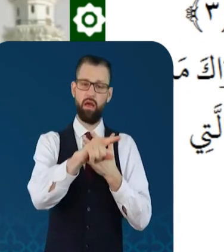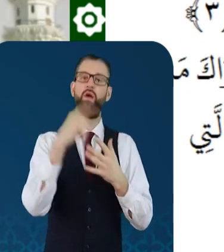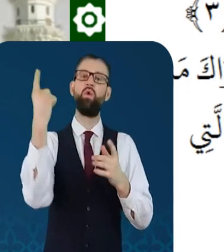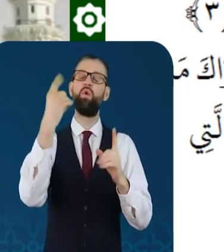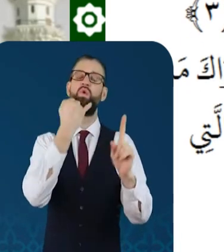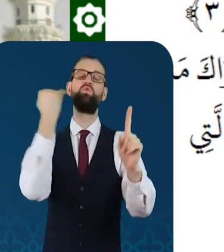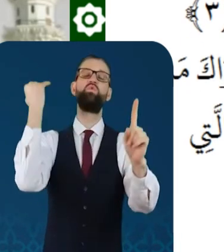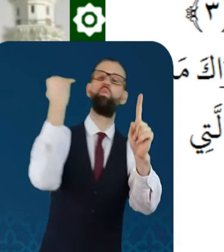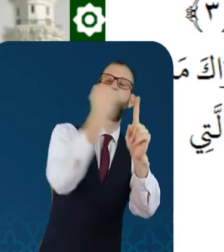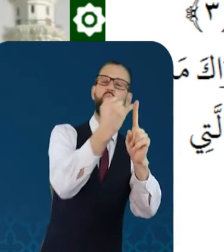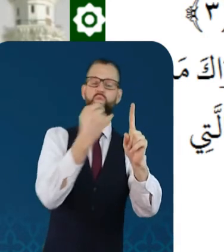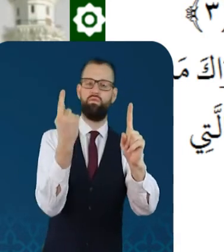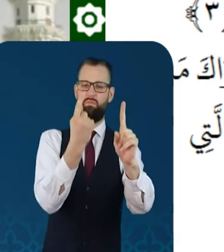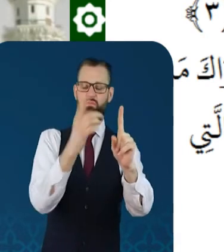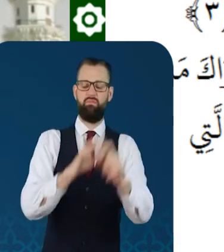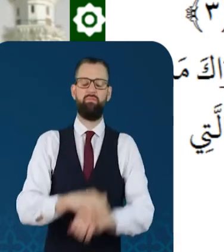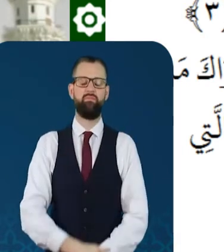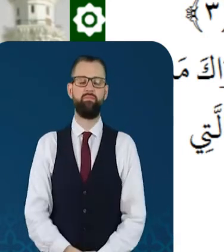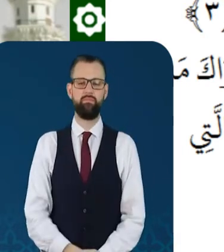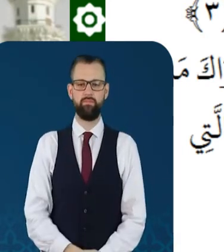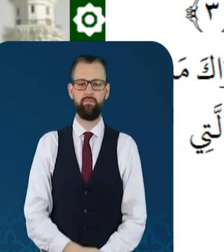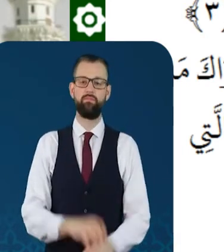تليلة ثم نطلب